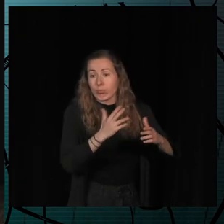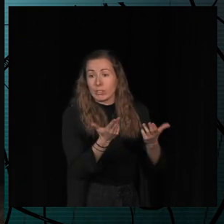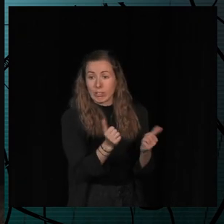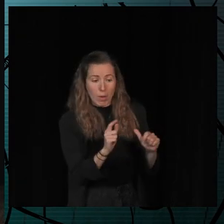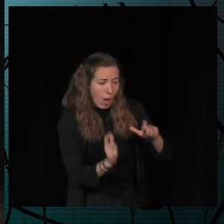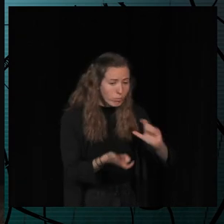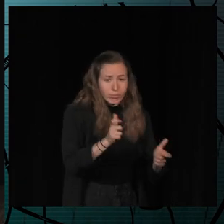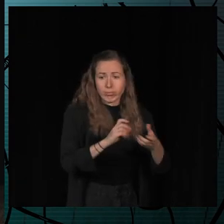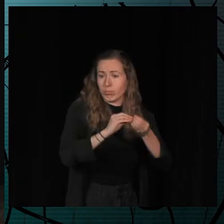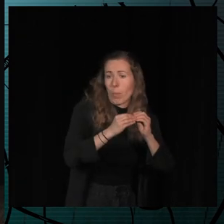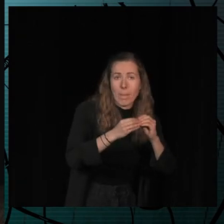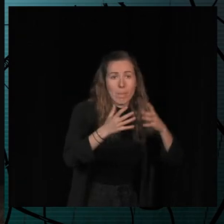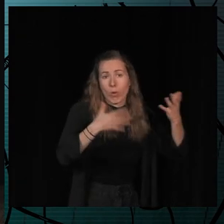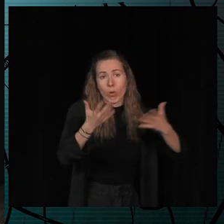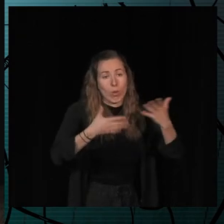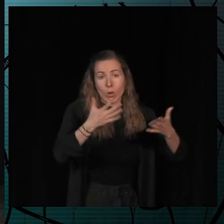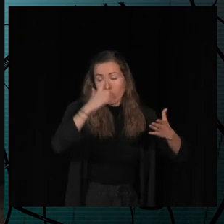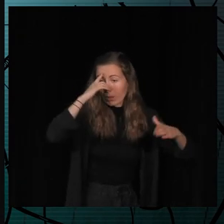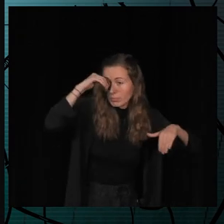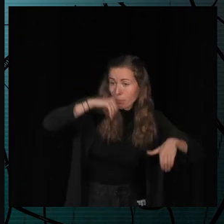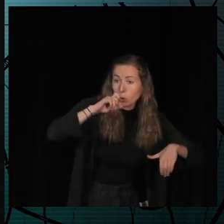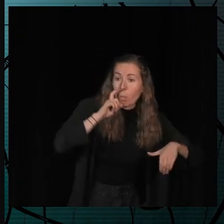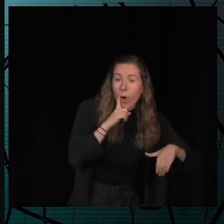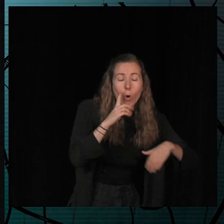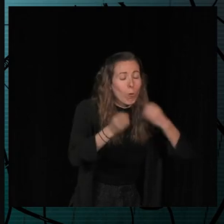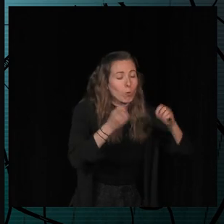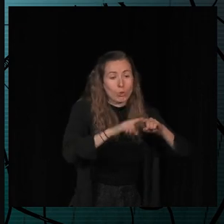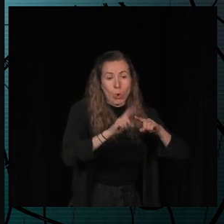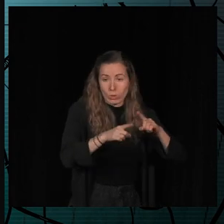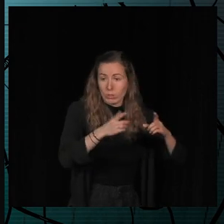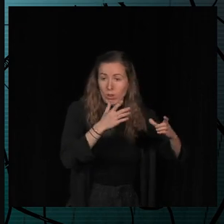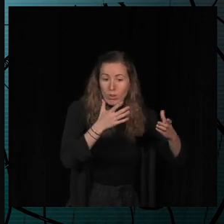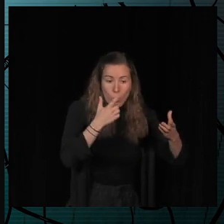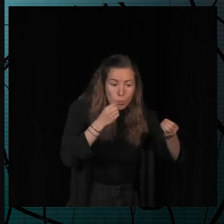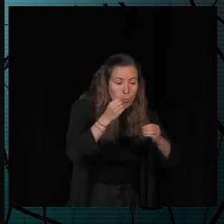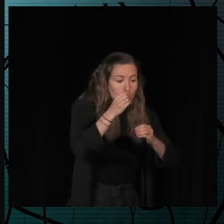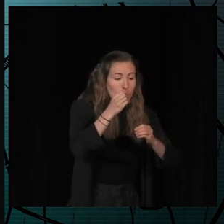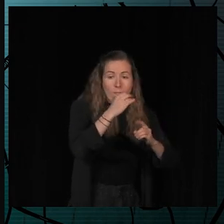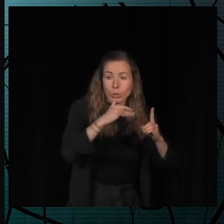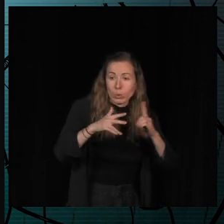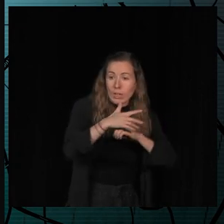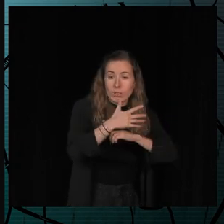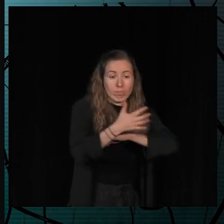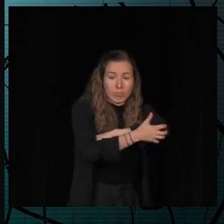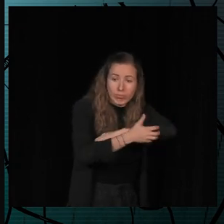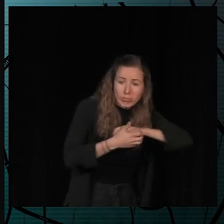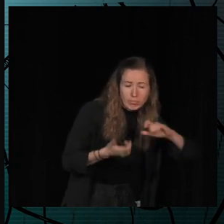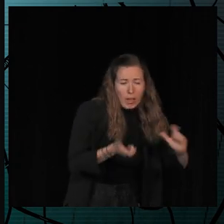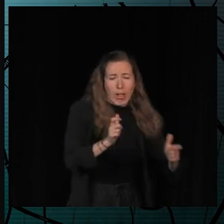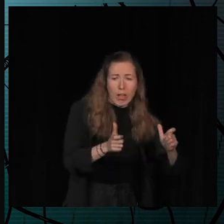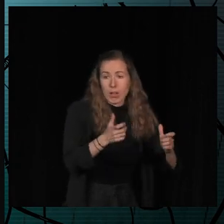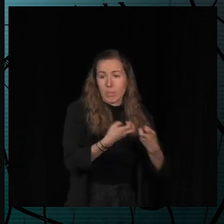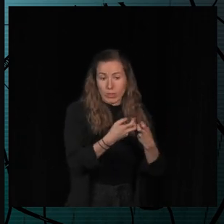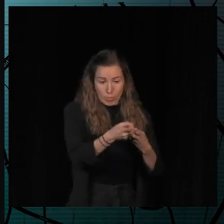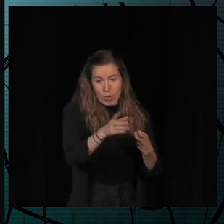où il y a une problématique de dépression parentale ou autre ou socialement il y a des grandes précarités et donc on voit bien